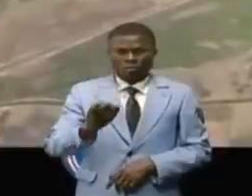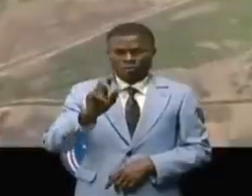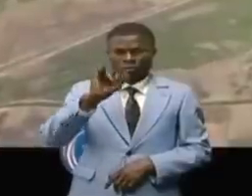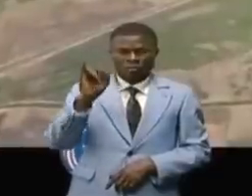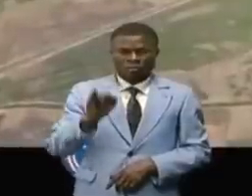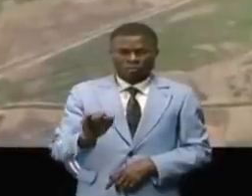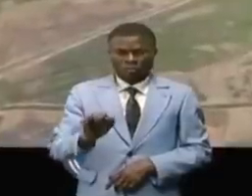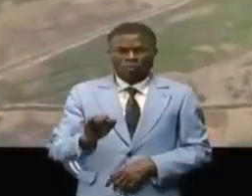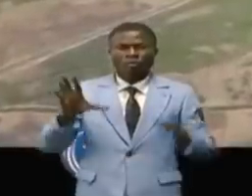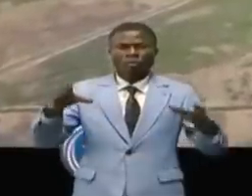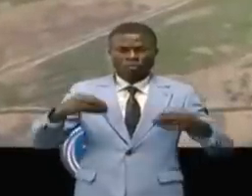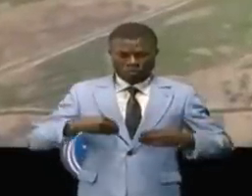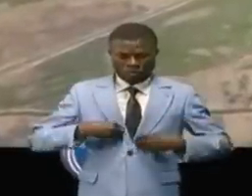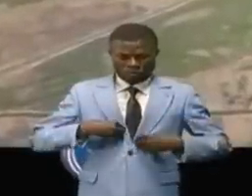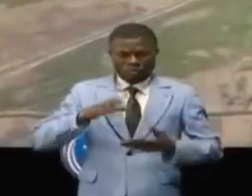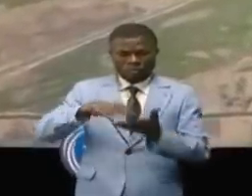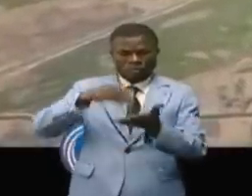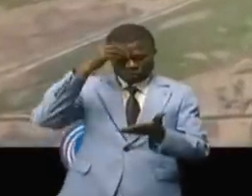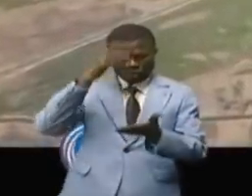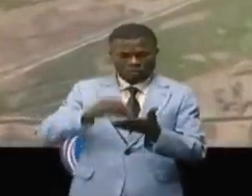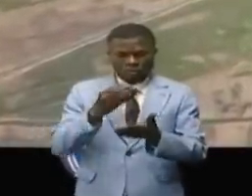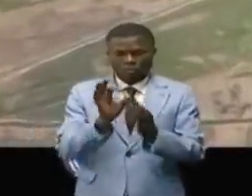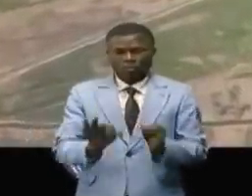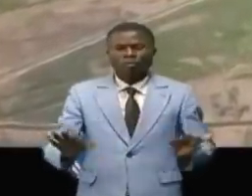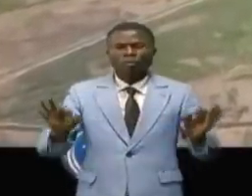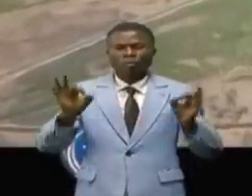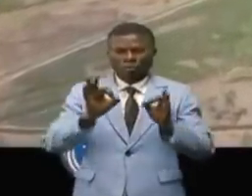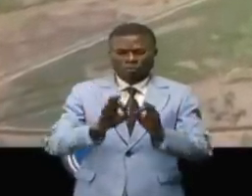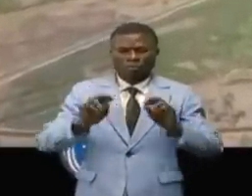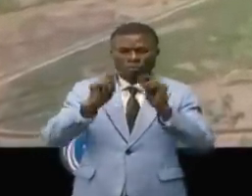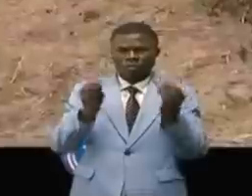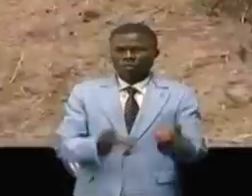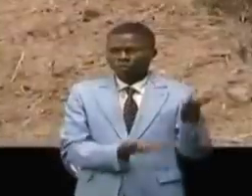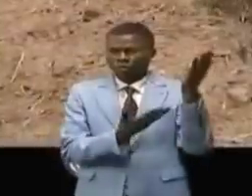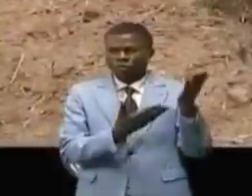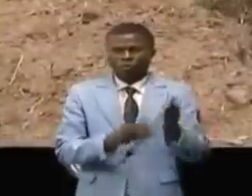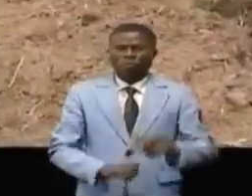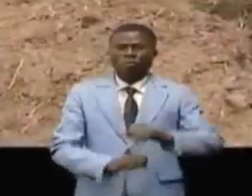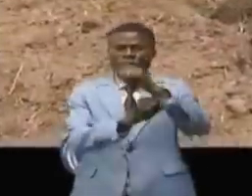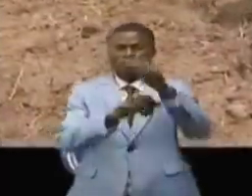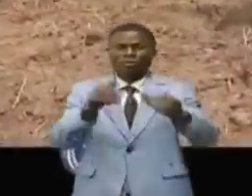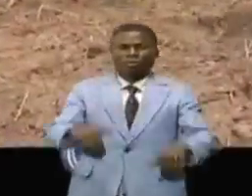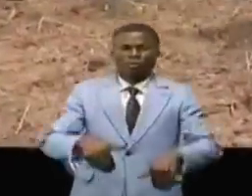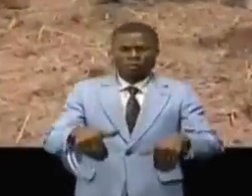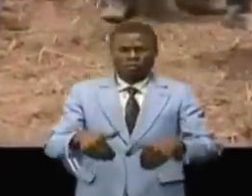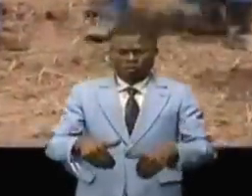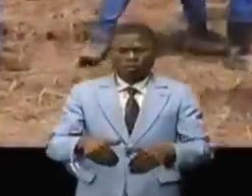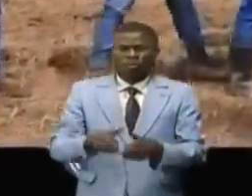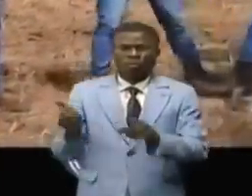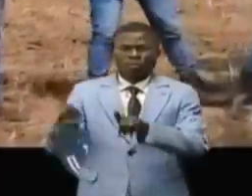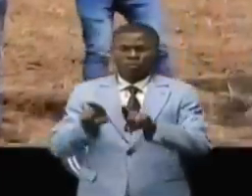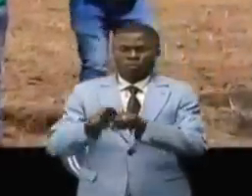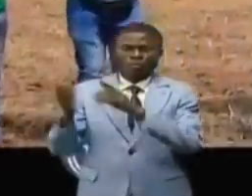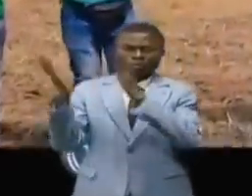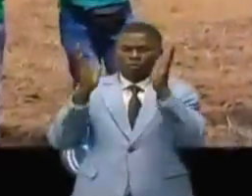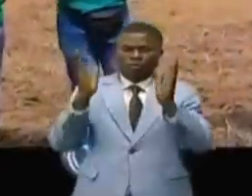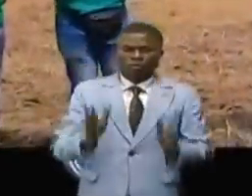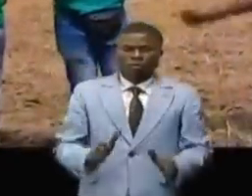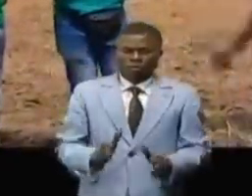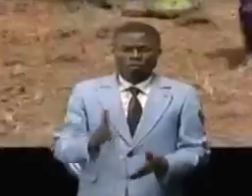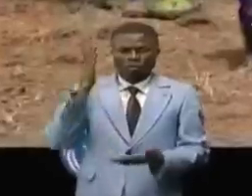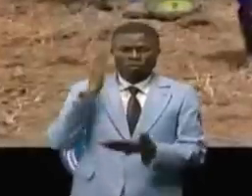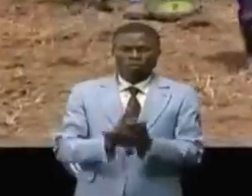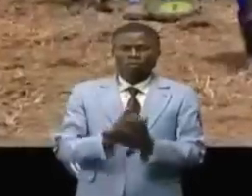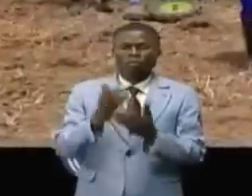avoir reçu des orientations nécessaires auprès de l'équipe de noyau pour promouvoir l'agriculture comme business panacée au chômage